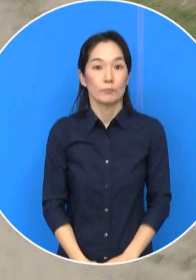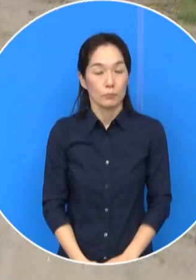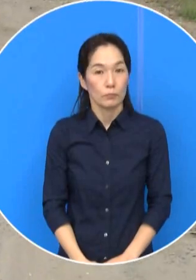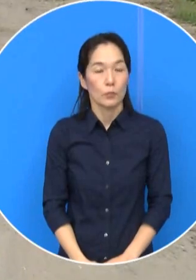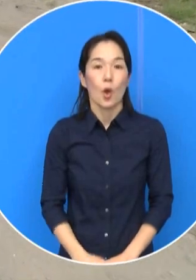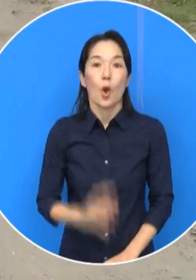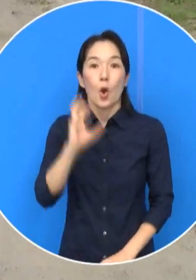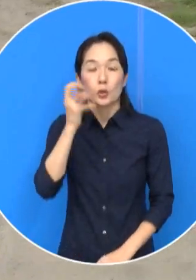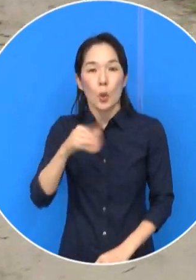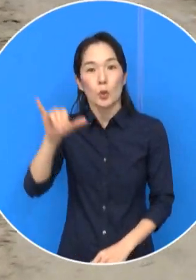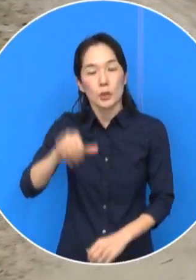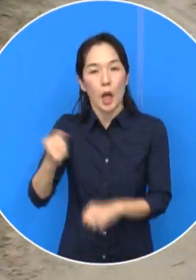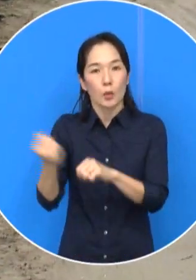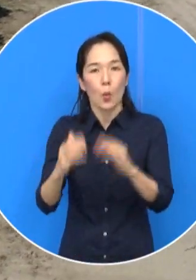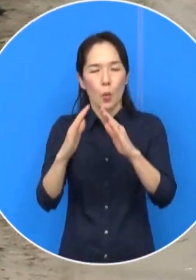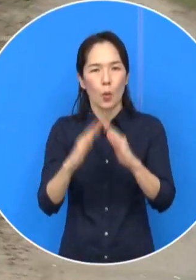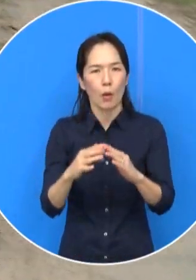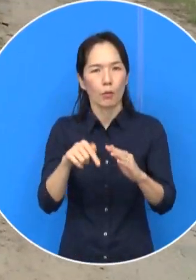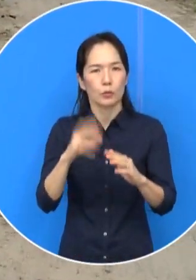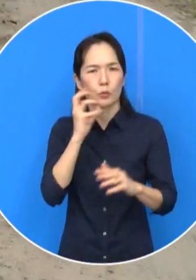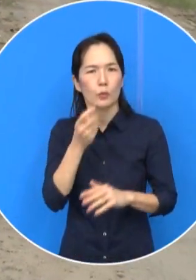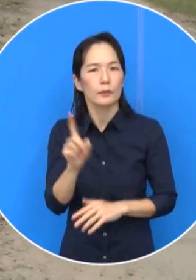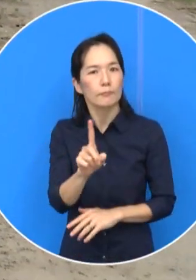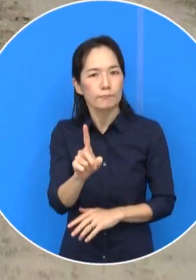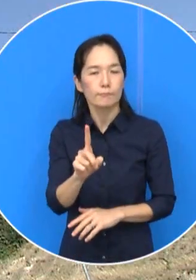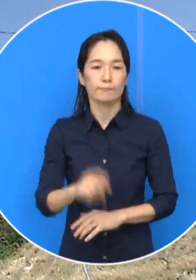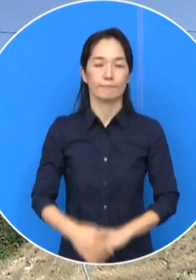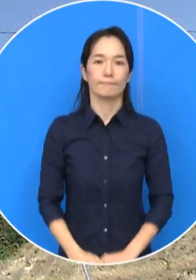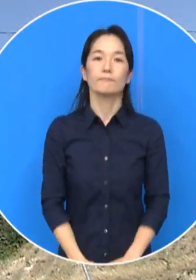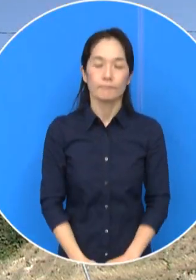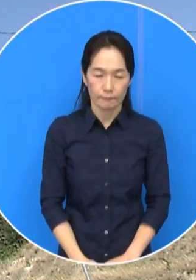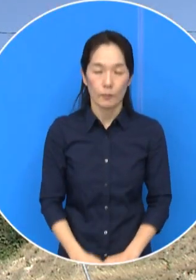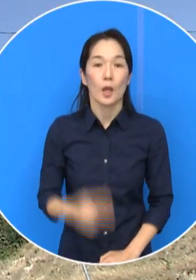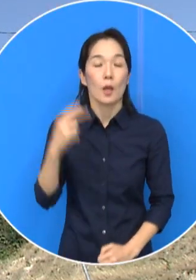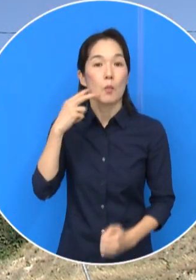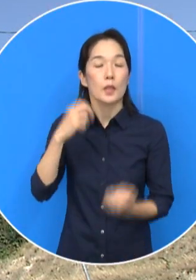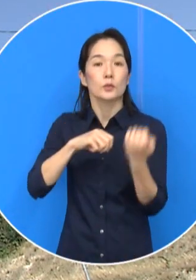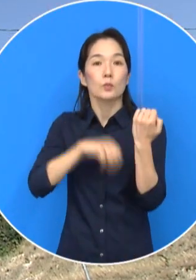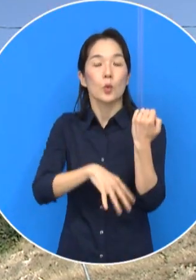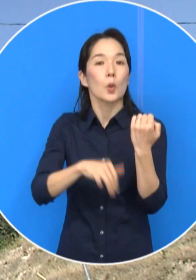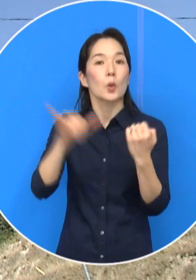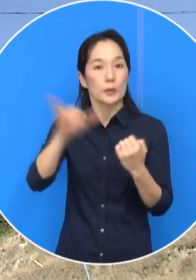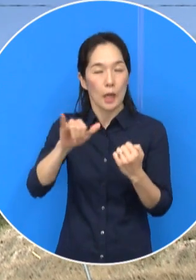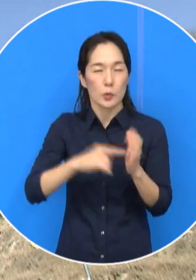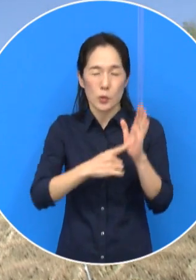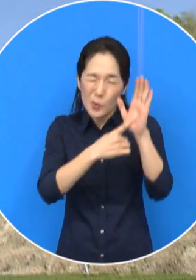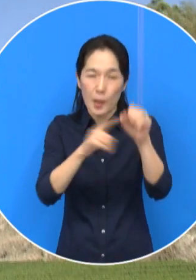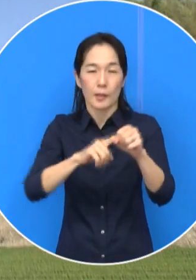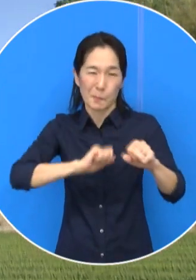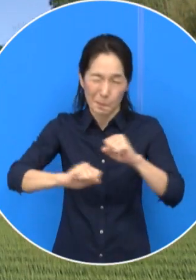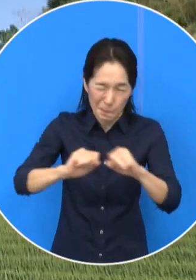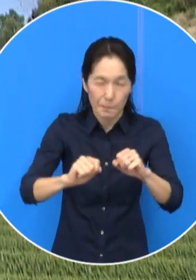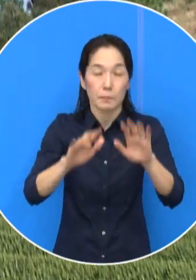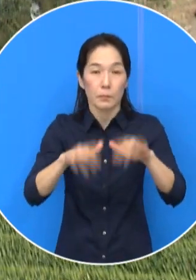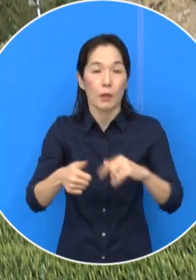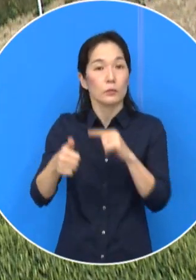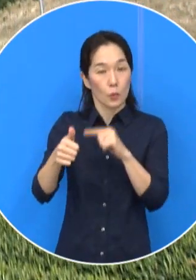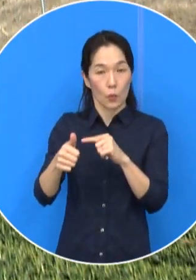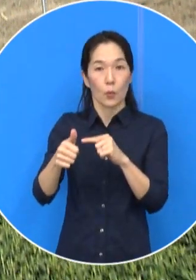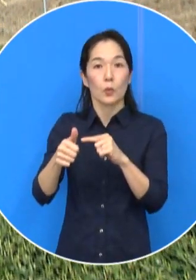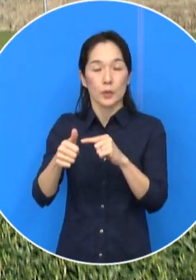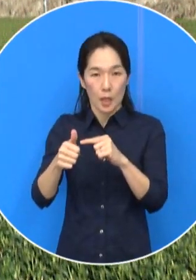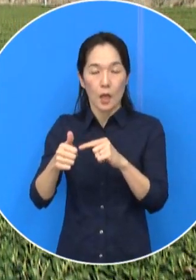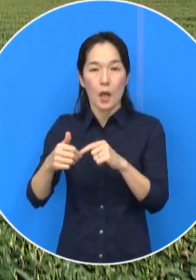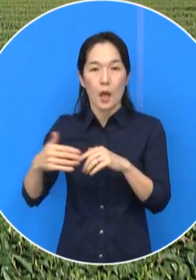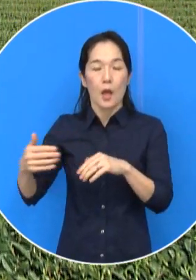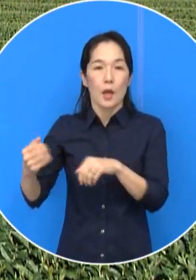すごい茶農家さんって何がすごいんですか。 松本茶のブランディングに力を入れた方で、農林水産